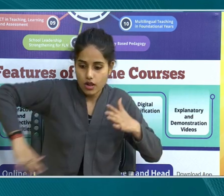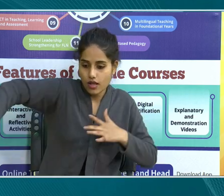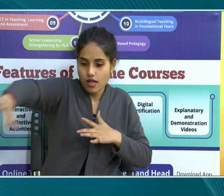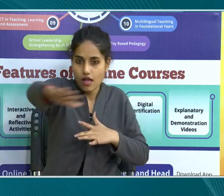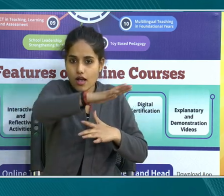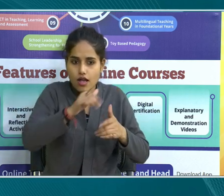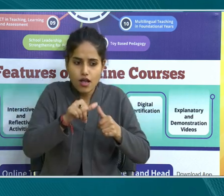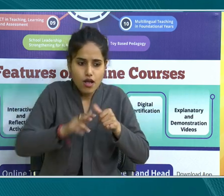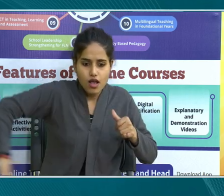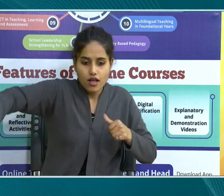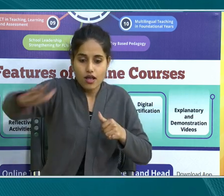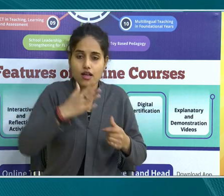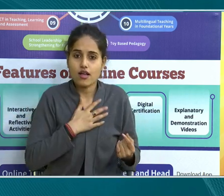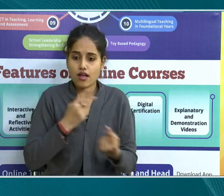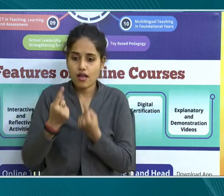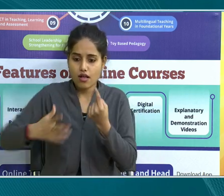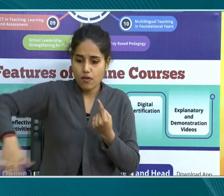ग्री भी है